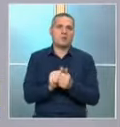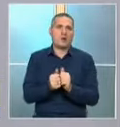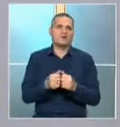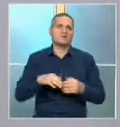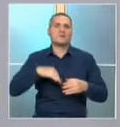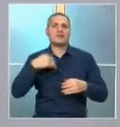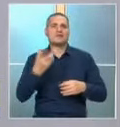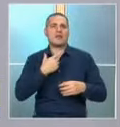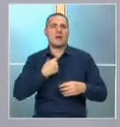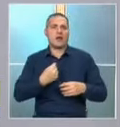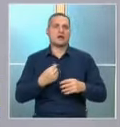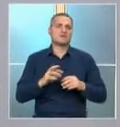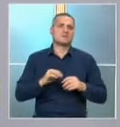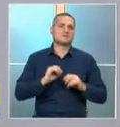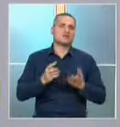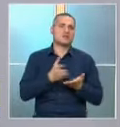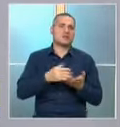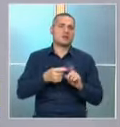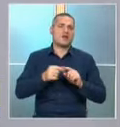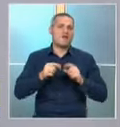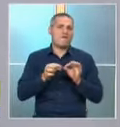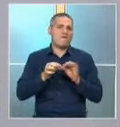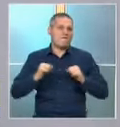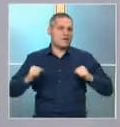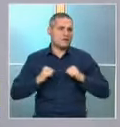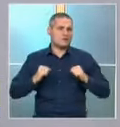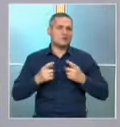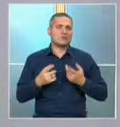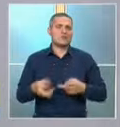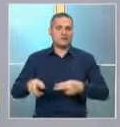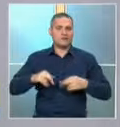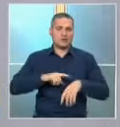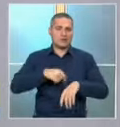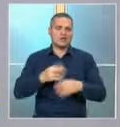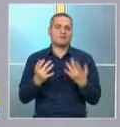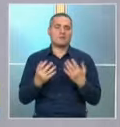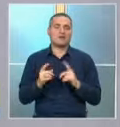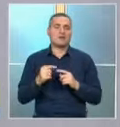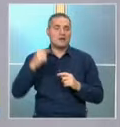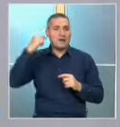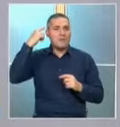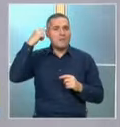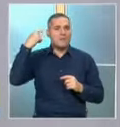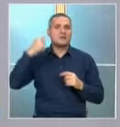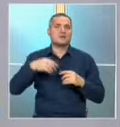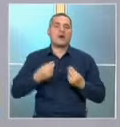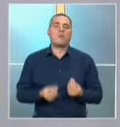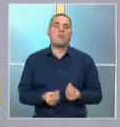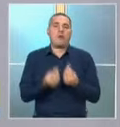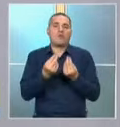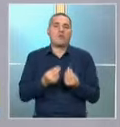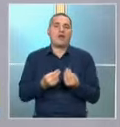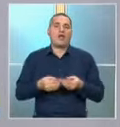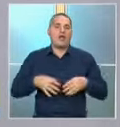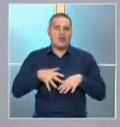спортуват извън класно или са част по физическо и след това се връщат за част по математика, мисълта много по-добре